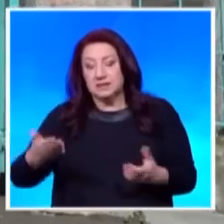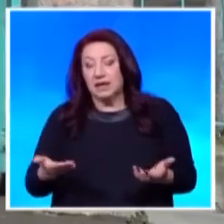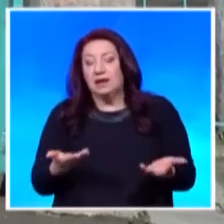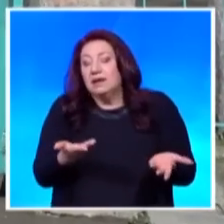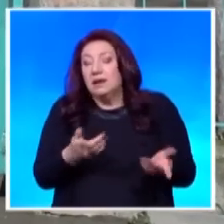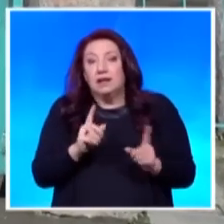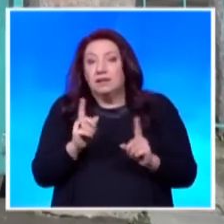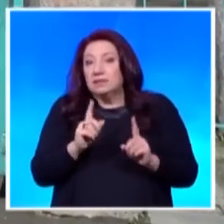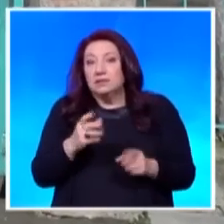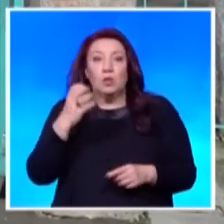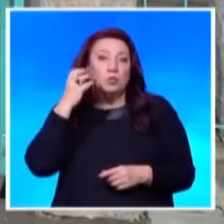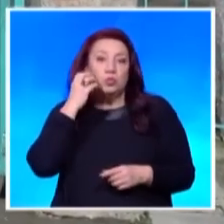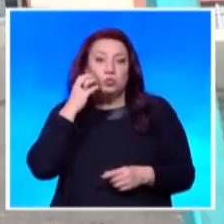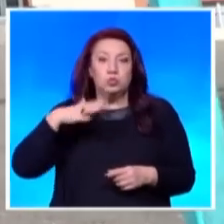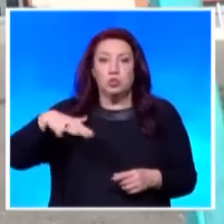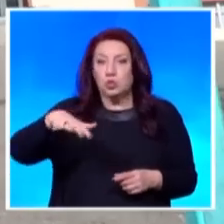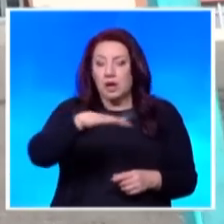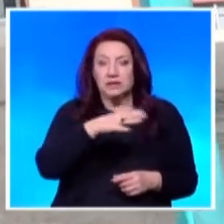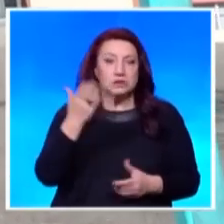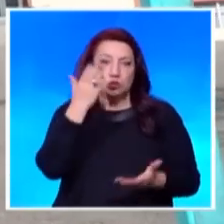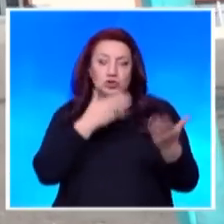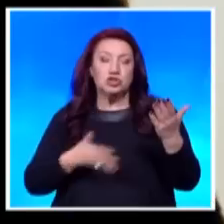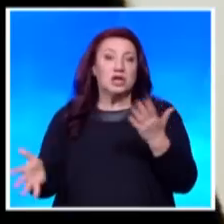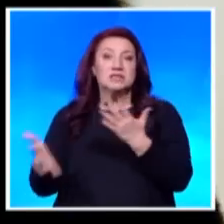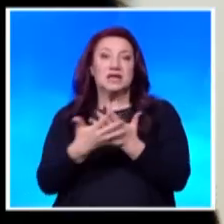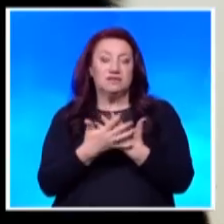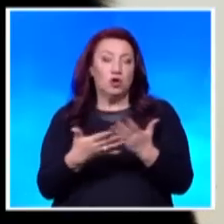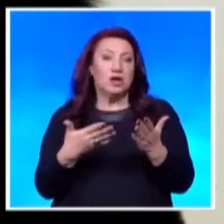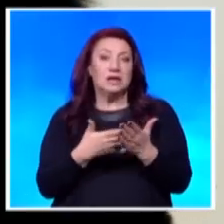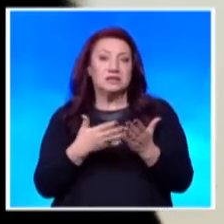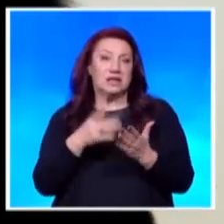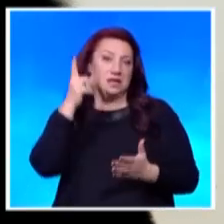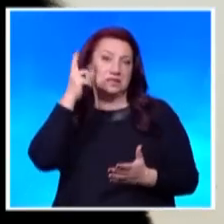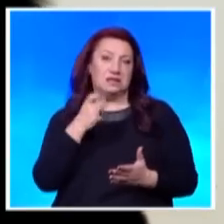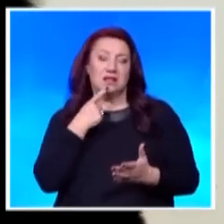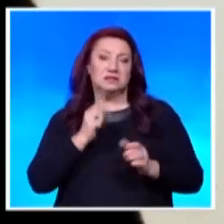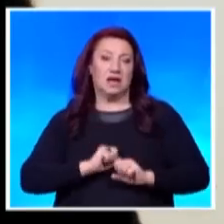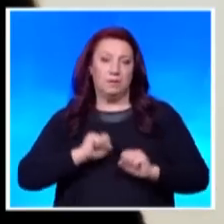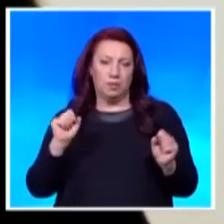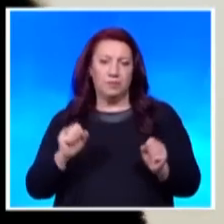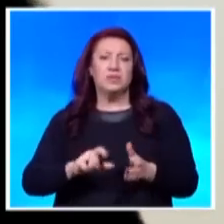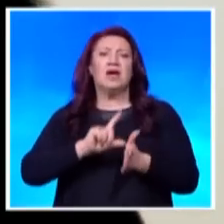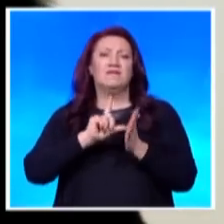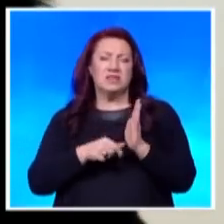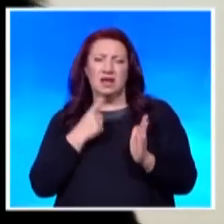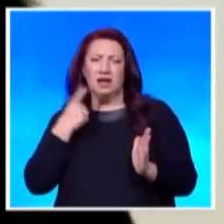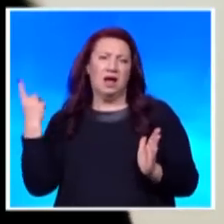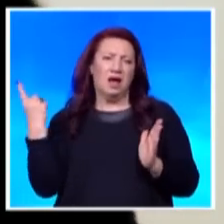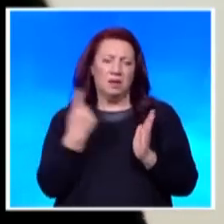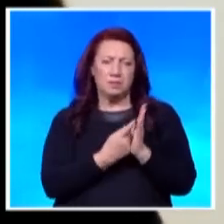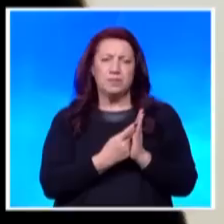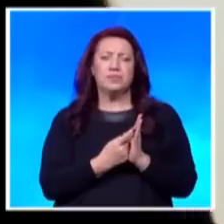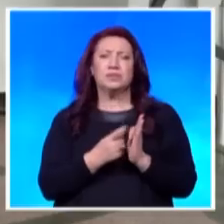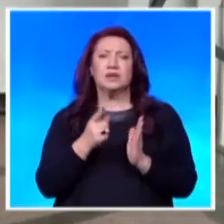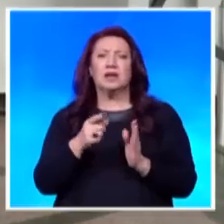че бургаските учебни заведения затвориха вратите си. Незабавно разпоредих да бъде изпратено съобщение